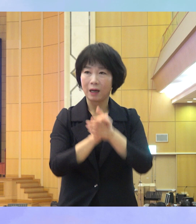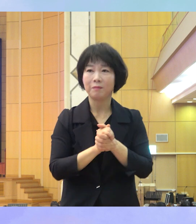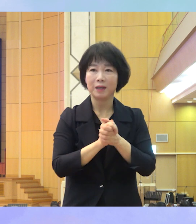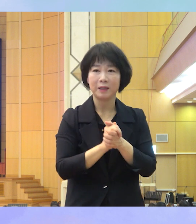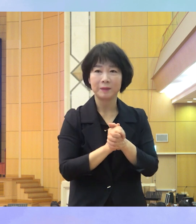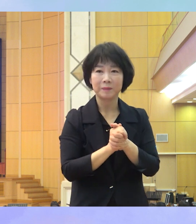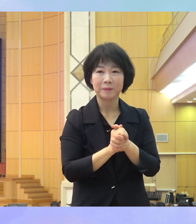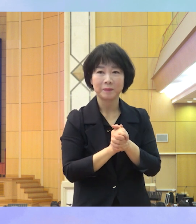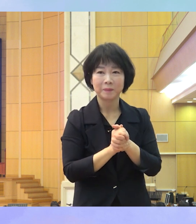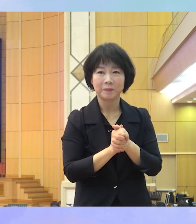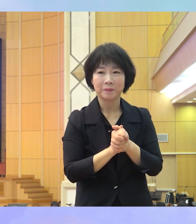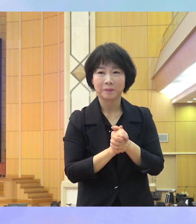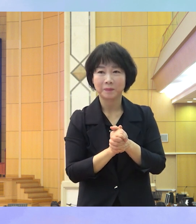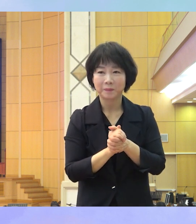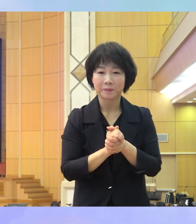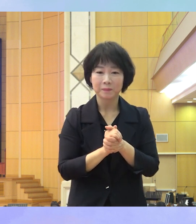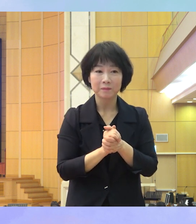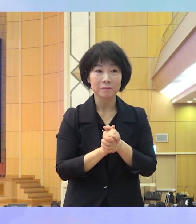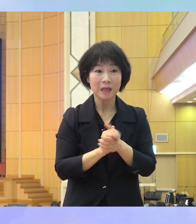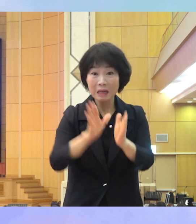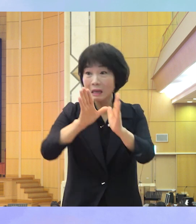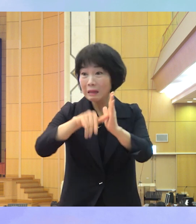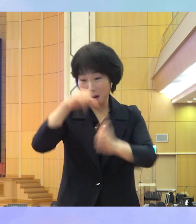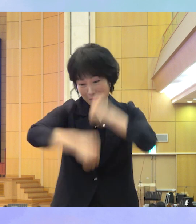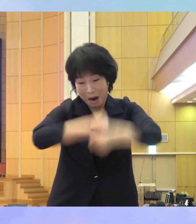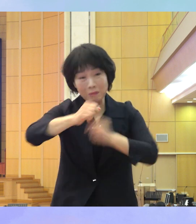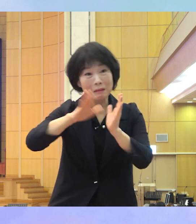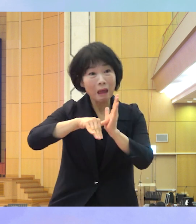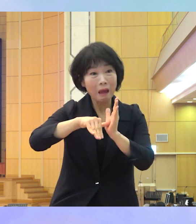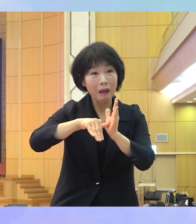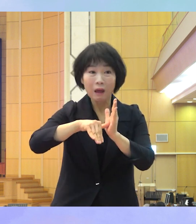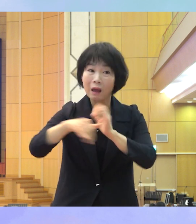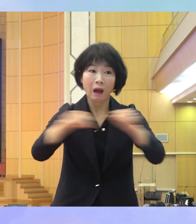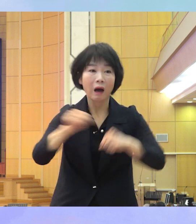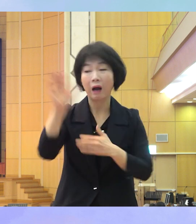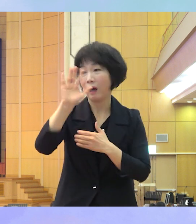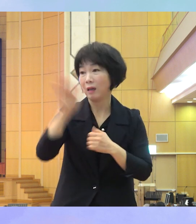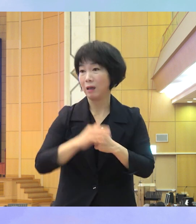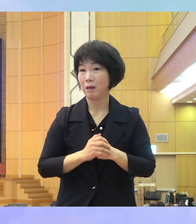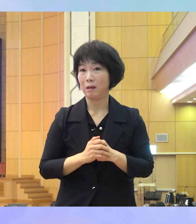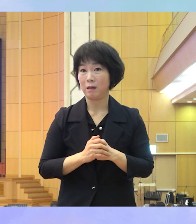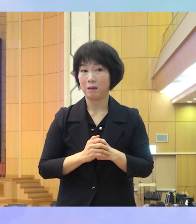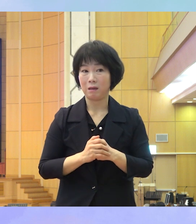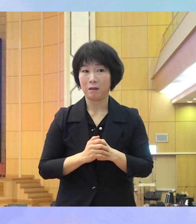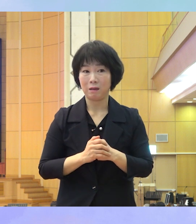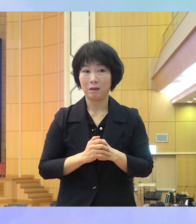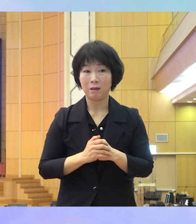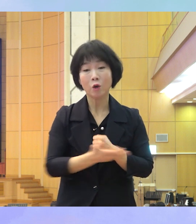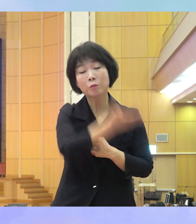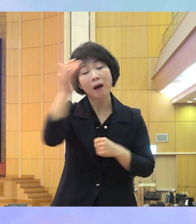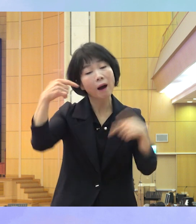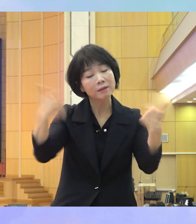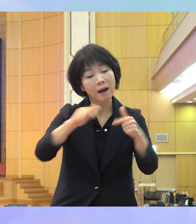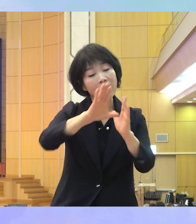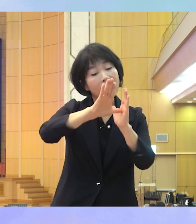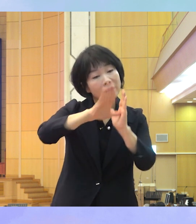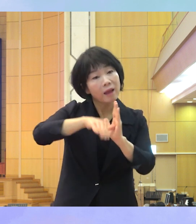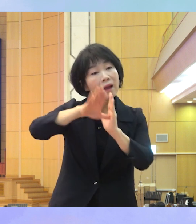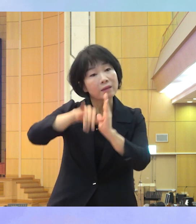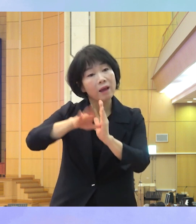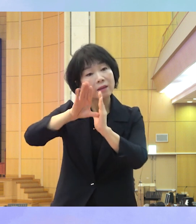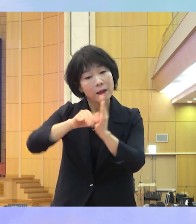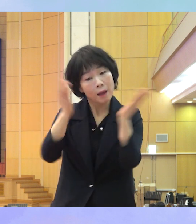형통하리라. 그래서 아무 때나가 아니라 아무리 물가에 심겨진 나무라 하더라도 때에 따라